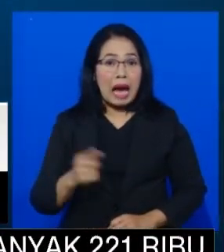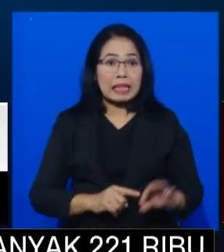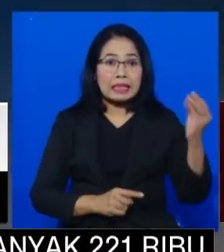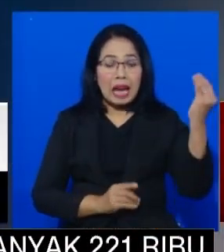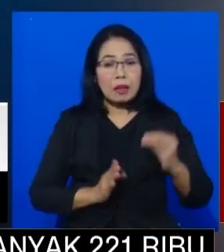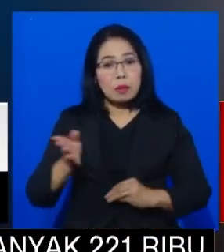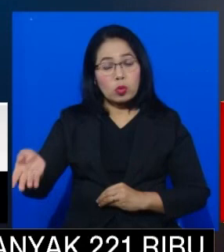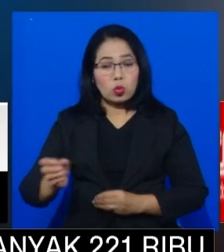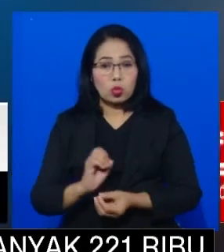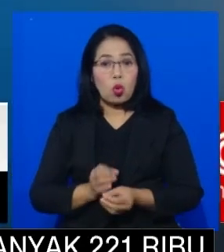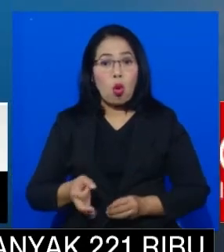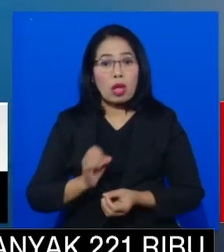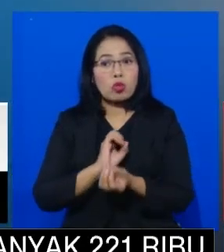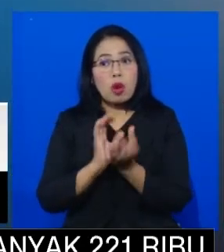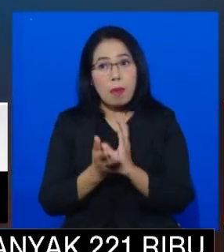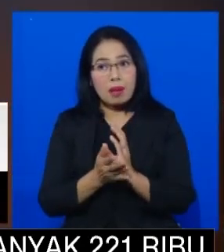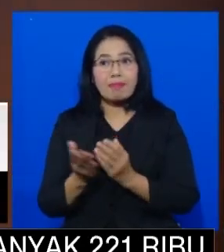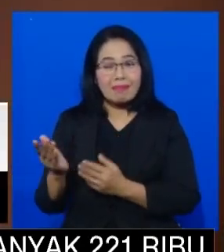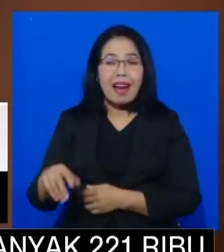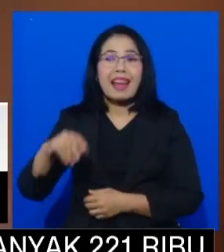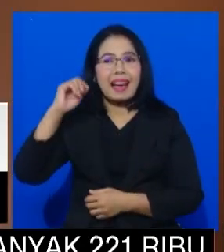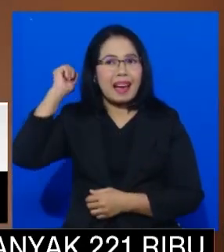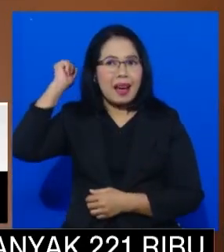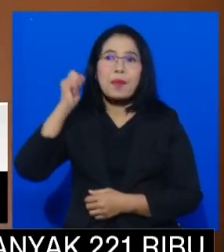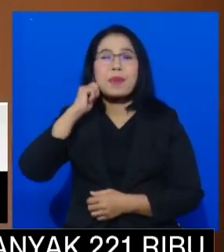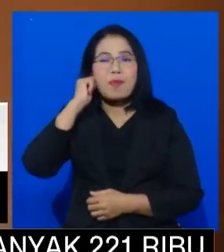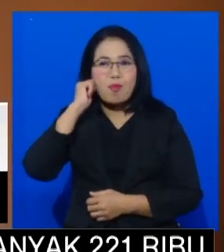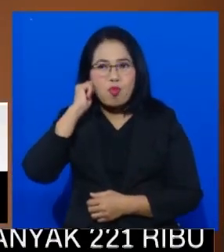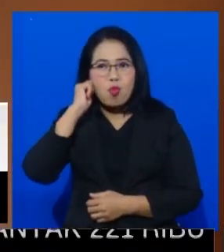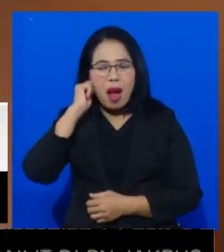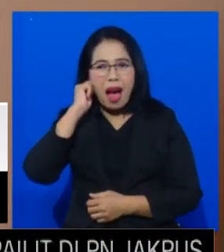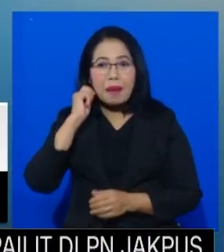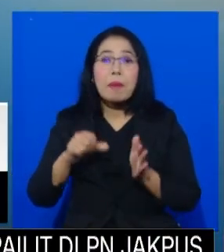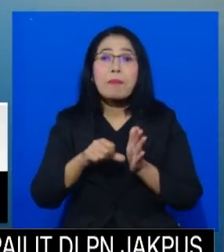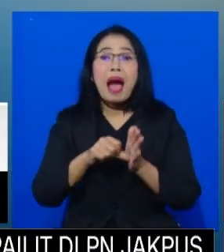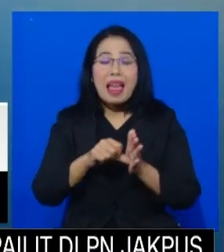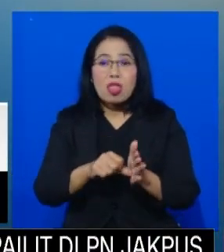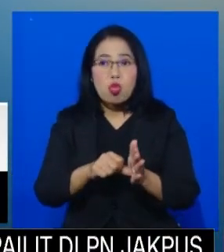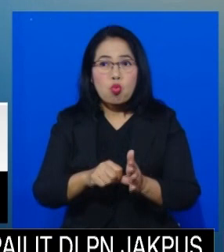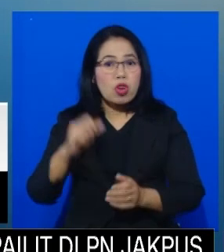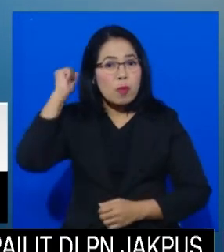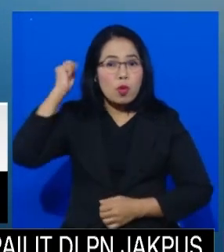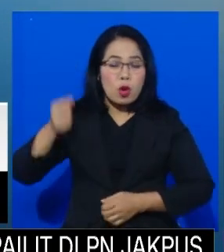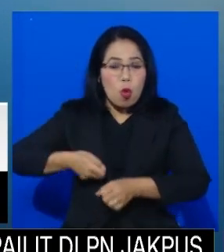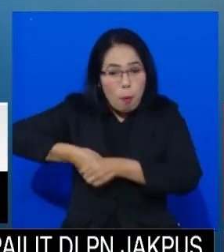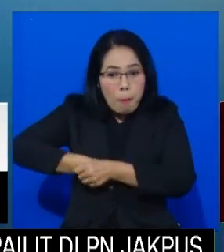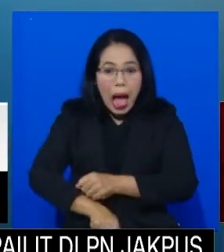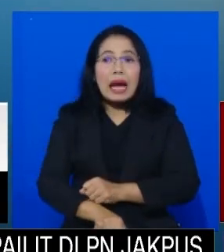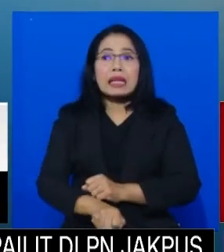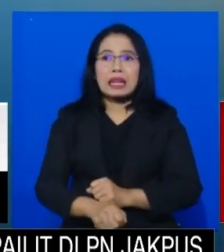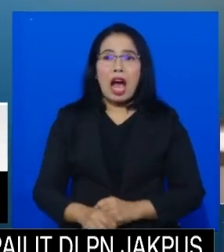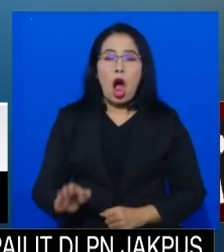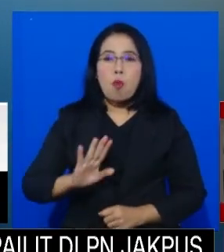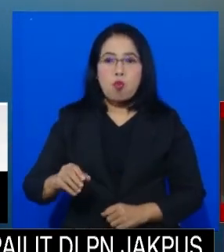Juni lalu, kini sosok perempuan yang membantu persalinan itu jadi buah bibir di lini masa. Bukan bidan atau